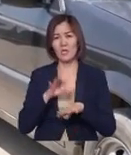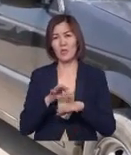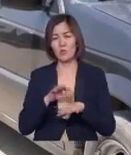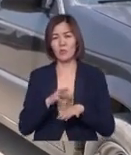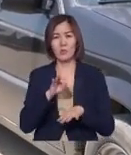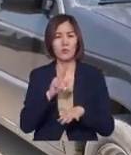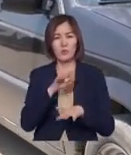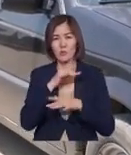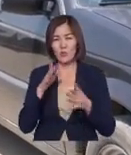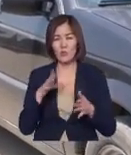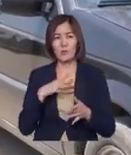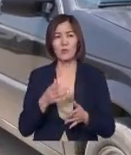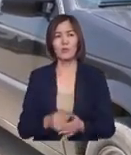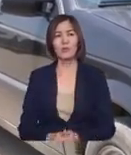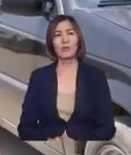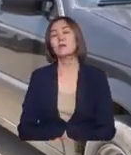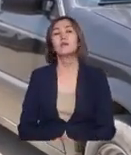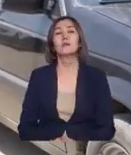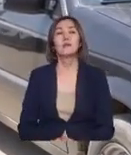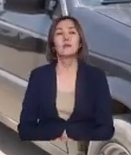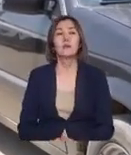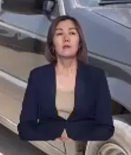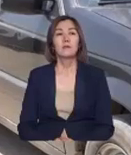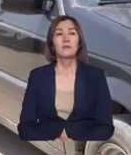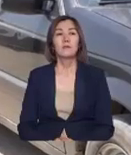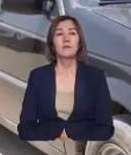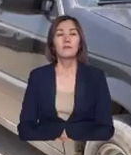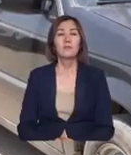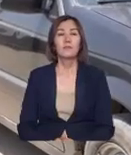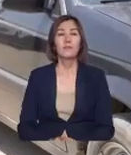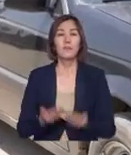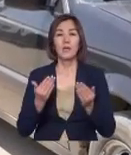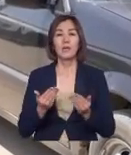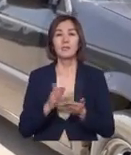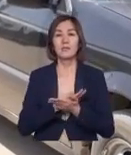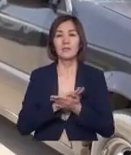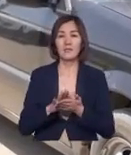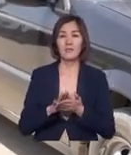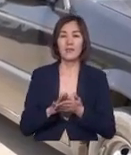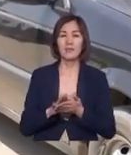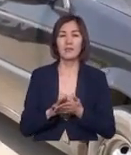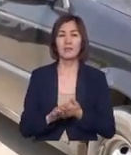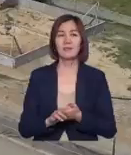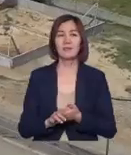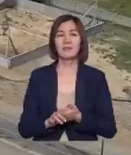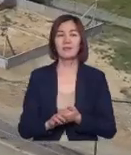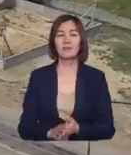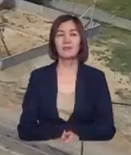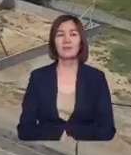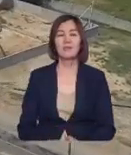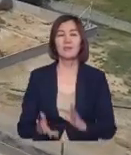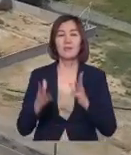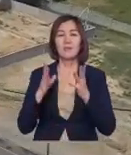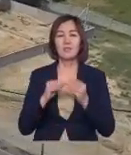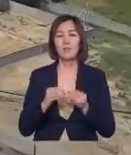ма. Бәріміздің бүйрегіміз ауырады. Содан. Елгаз тәтті суға бүйрегің ауырған ұтаса ба? Тазаладық шығар. Жалпы